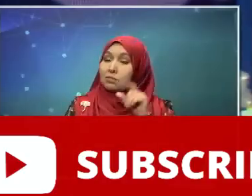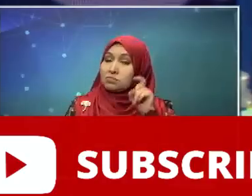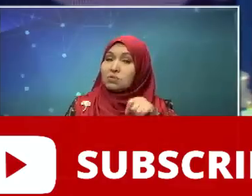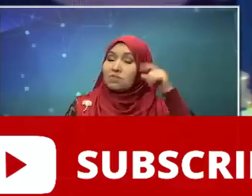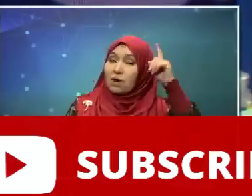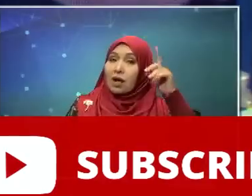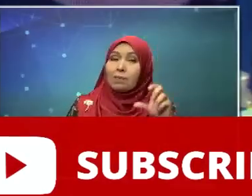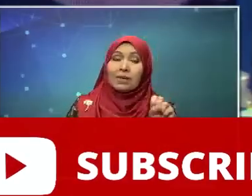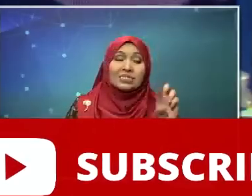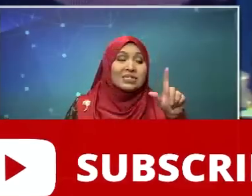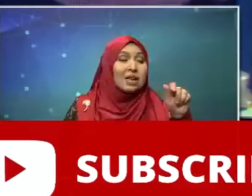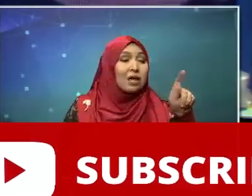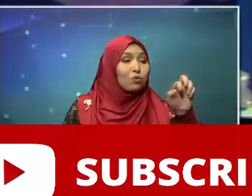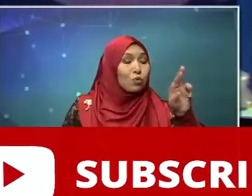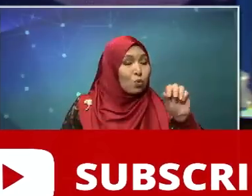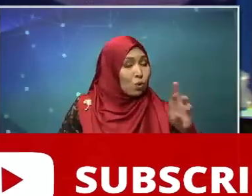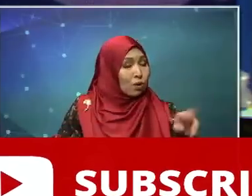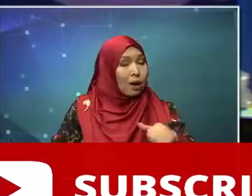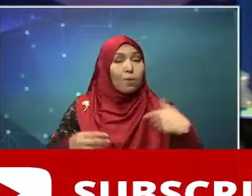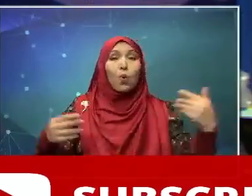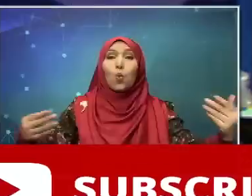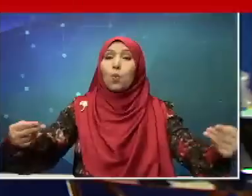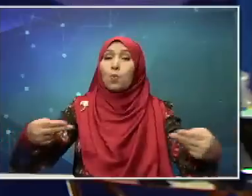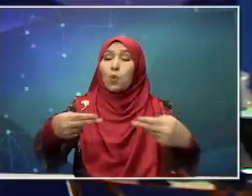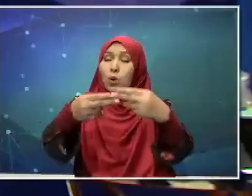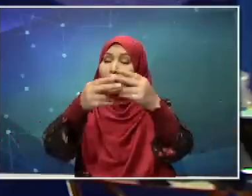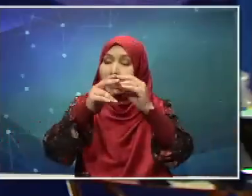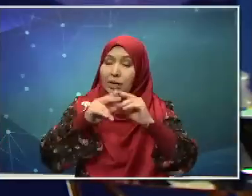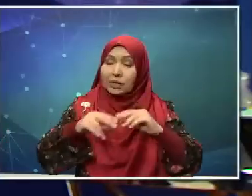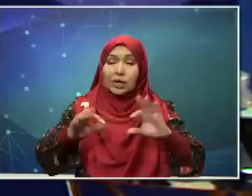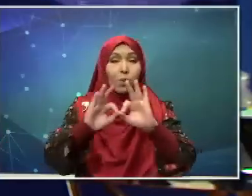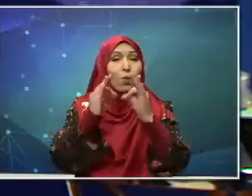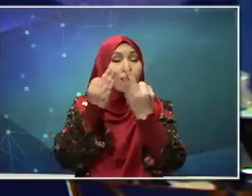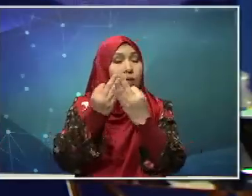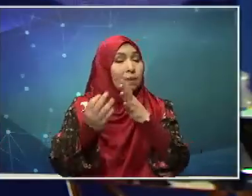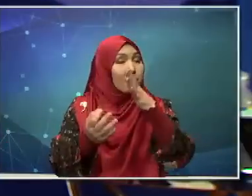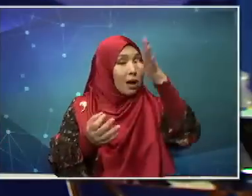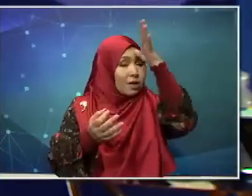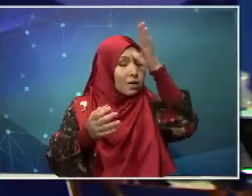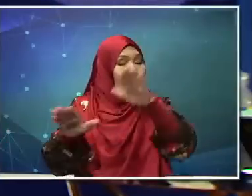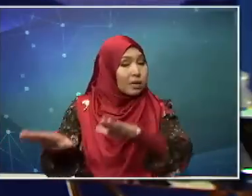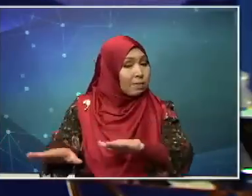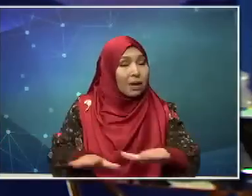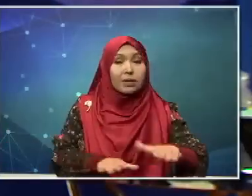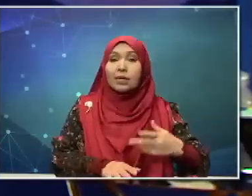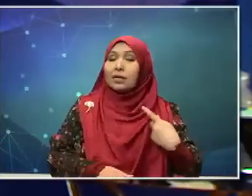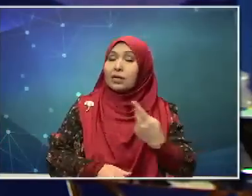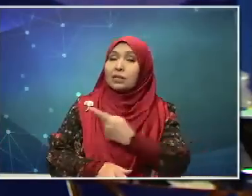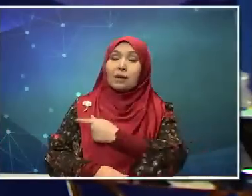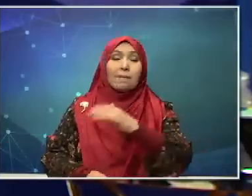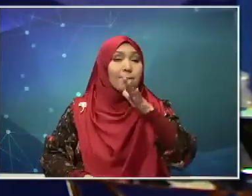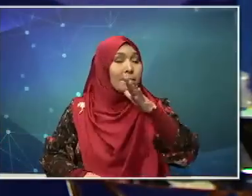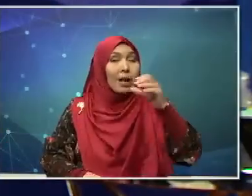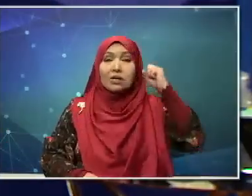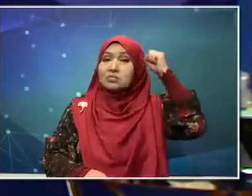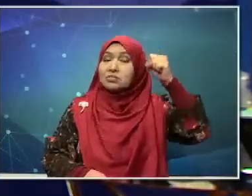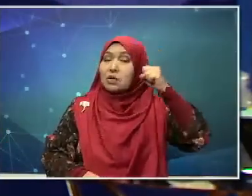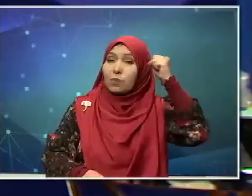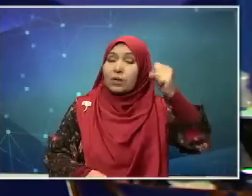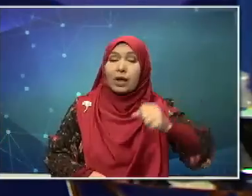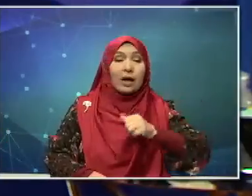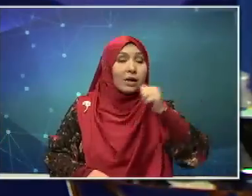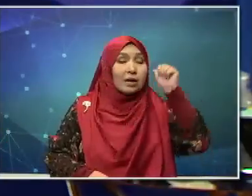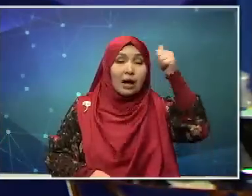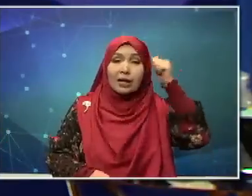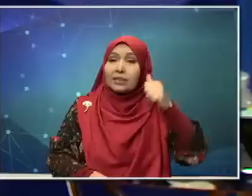starter rahimnya utama ialah hubungan kekeluargaan jumlah file adik-beradik kita itu pokok stagemaster itu yang perlu kita